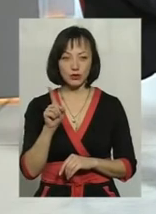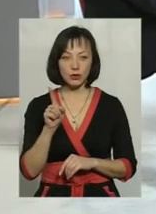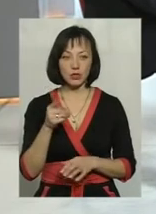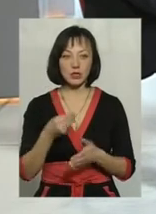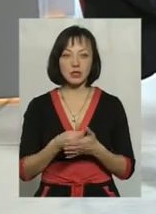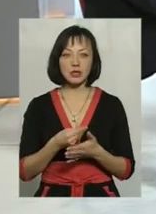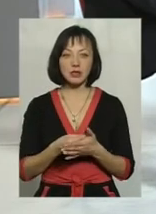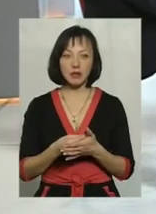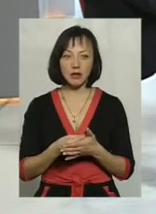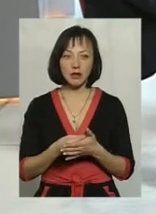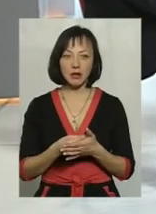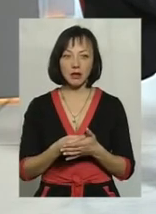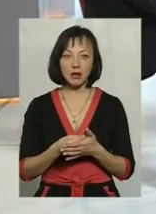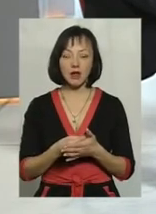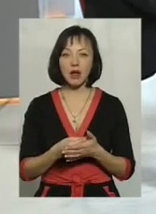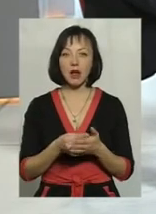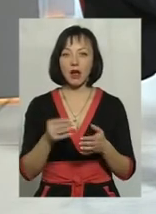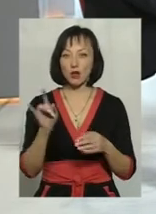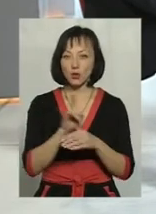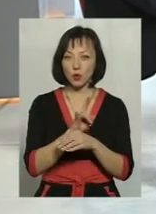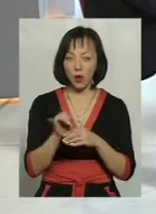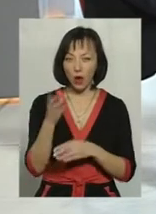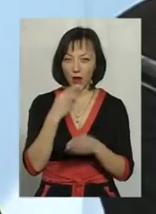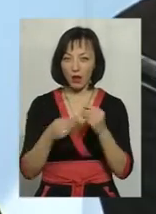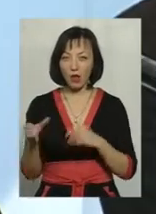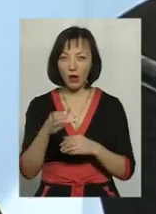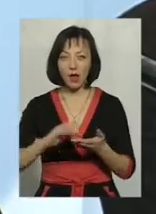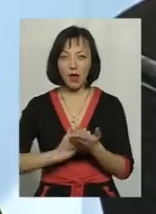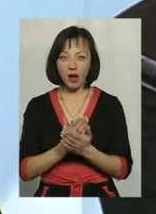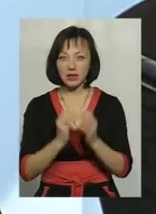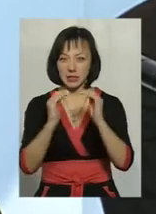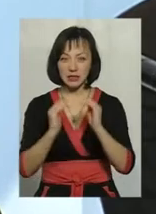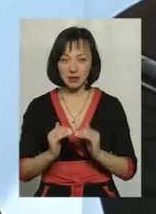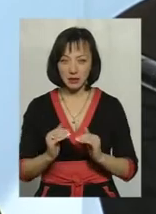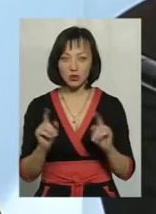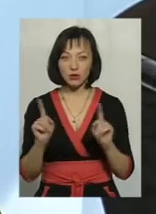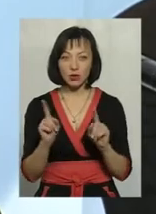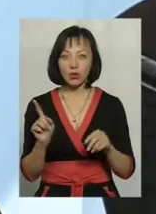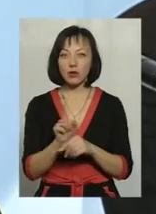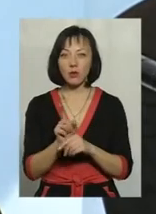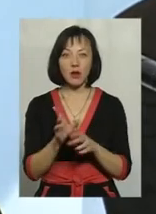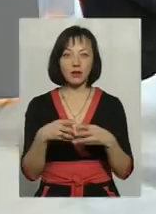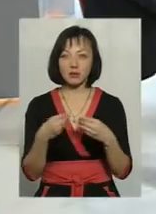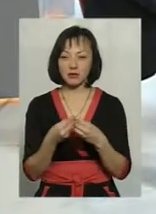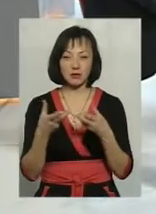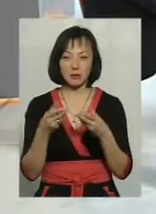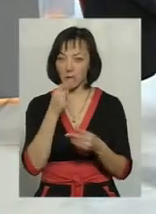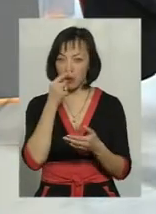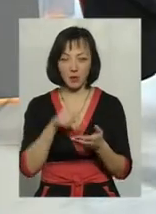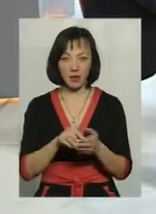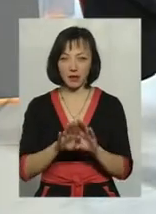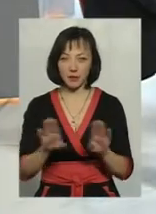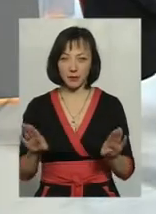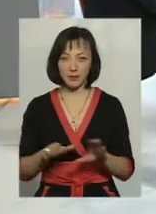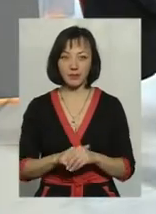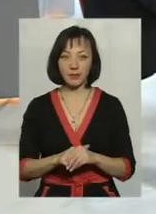ціна сурогатного алкоголю і якість настільки низька, що, в принципі, на нормальну родину це алкоголь не попаде. Не для широкого споживання, правильно?